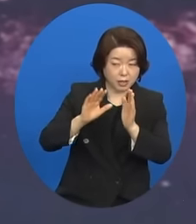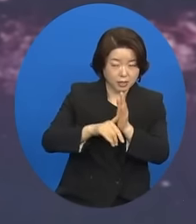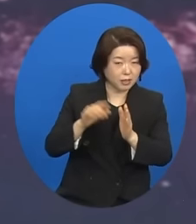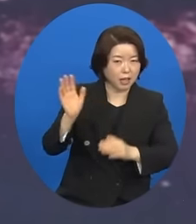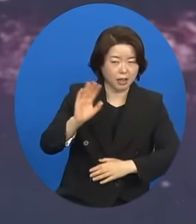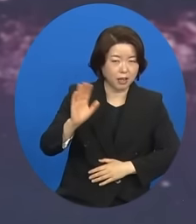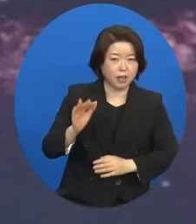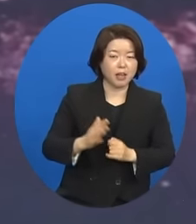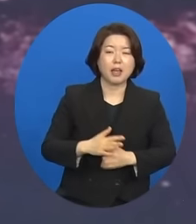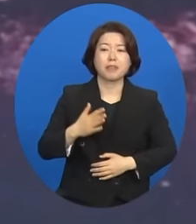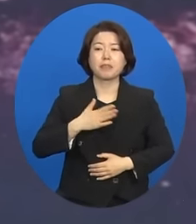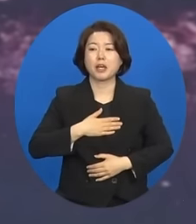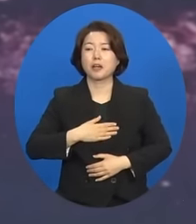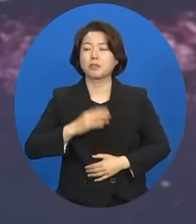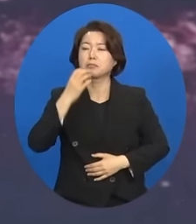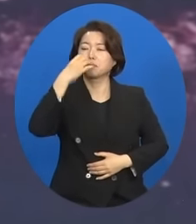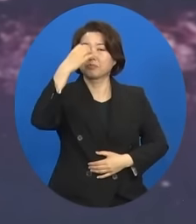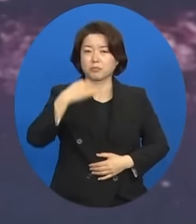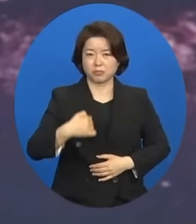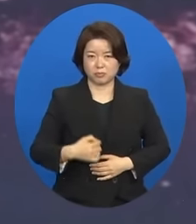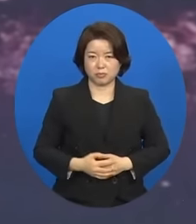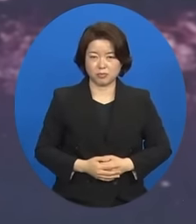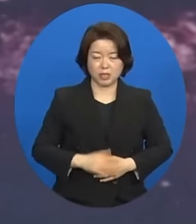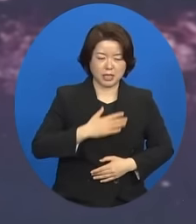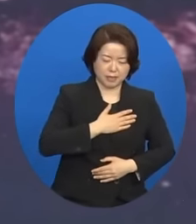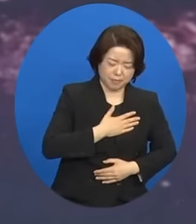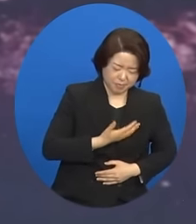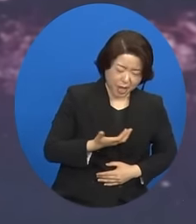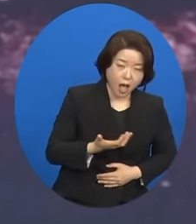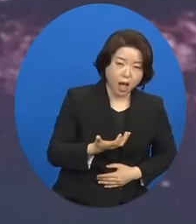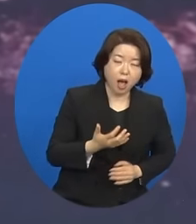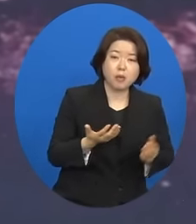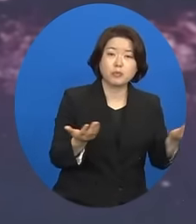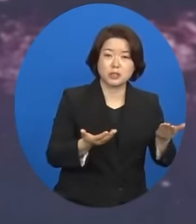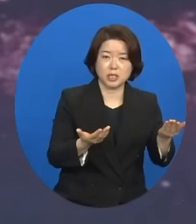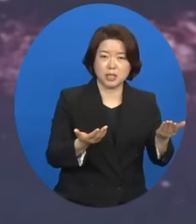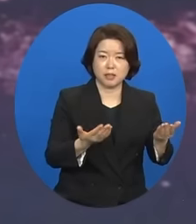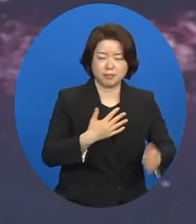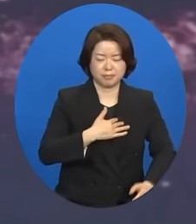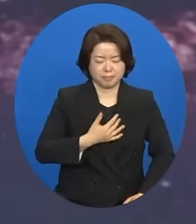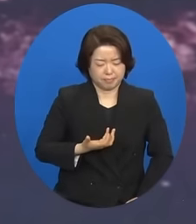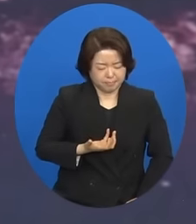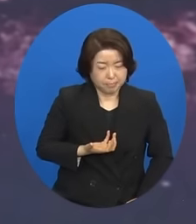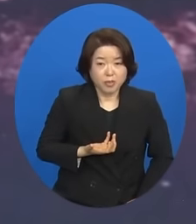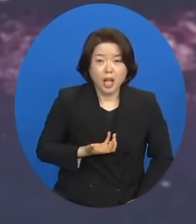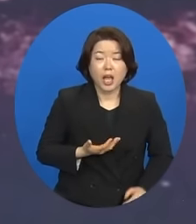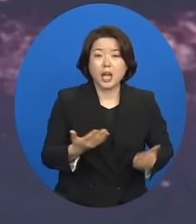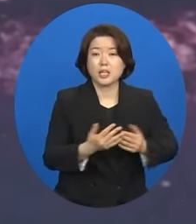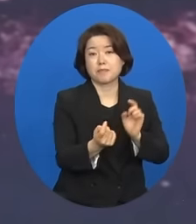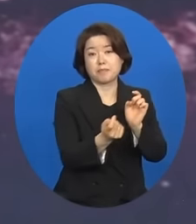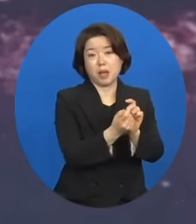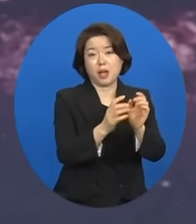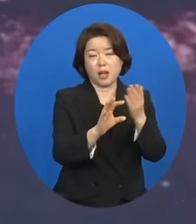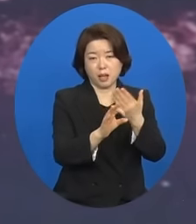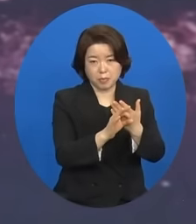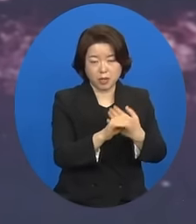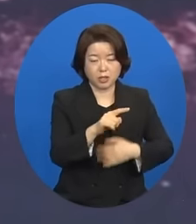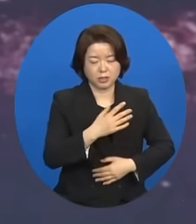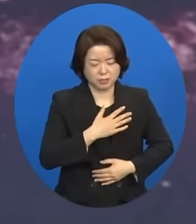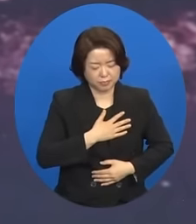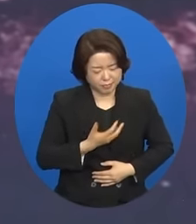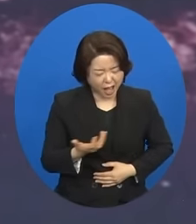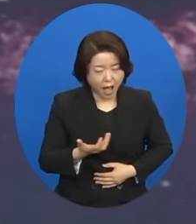알아요 근데 가슴 아픈 일 흉통의 일을 당하면 그 가슴